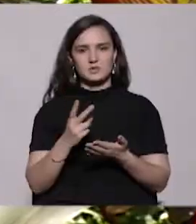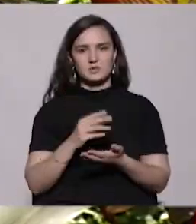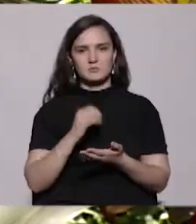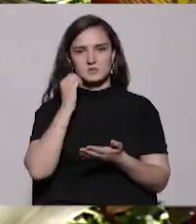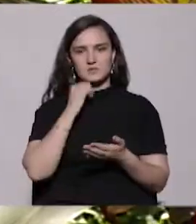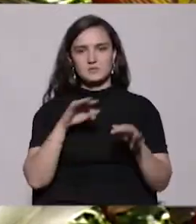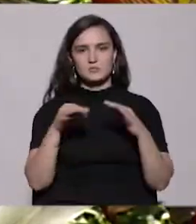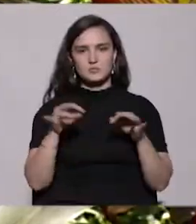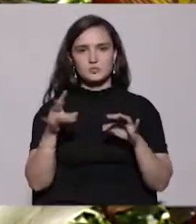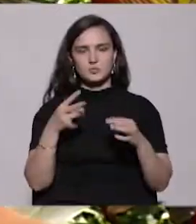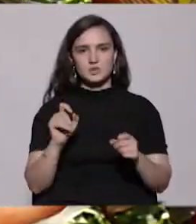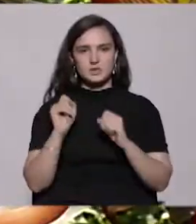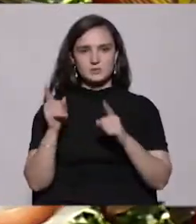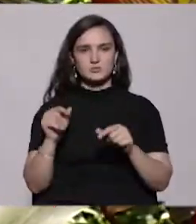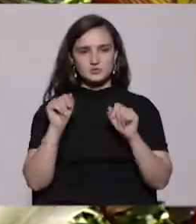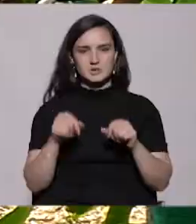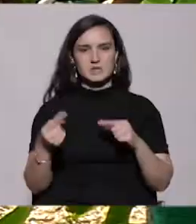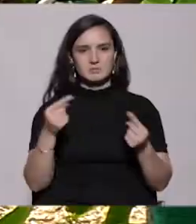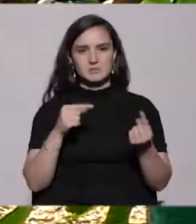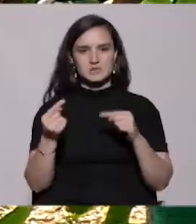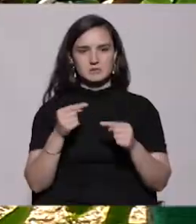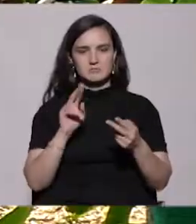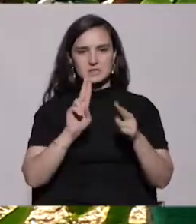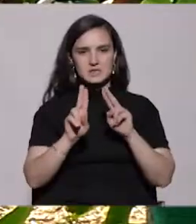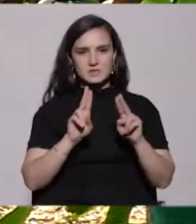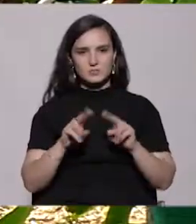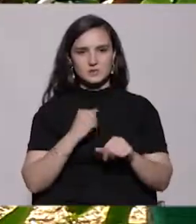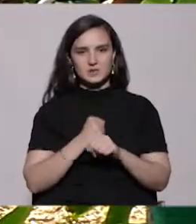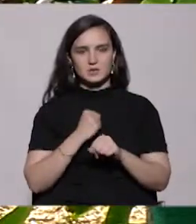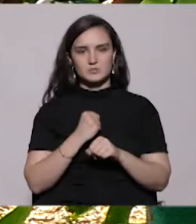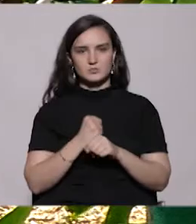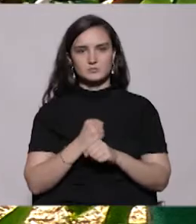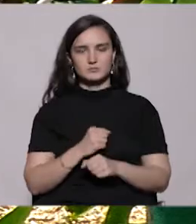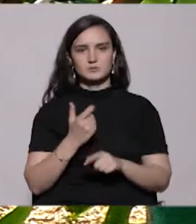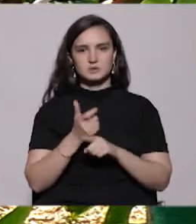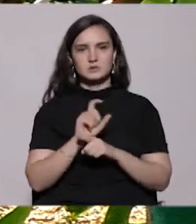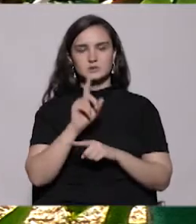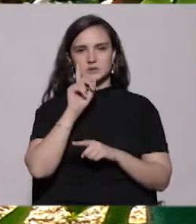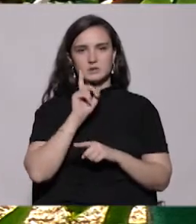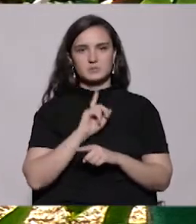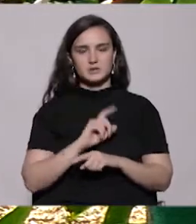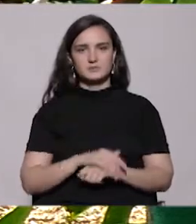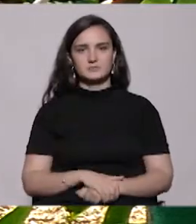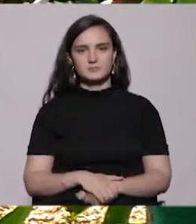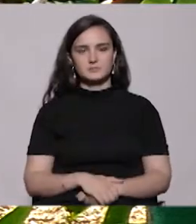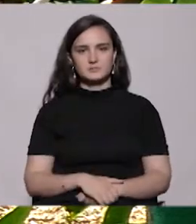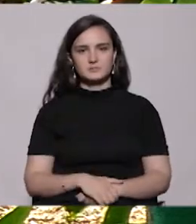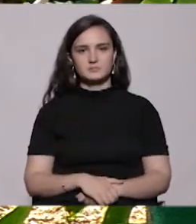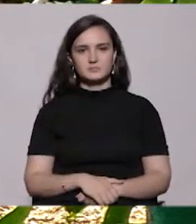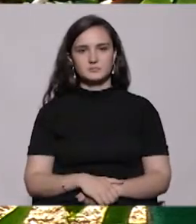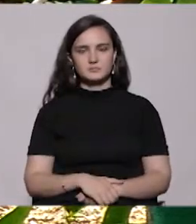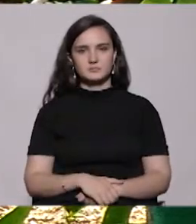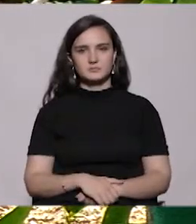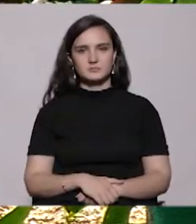ძველ ფურცლებს, ნუ გადააგდეთ, შეგიძლიათ ერთმანეთზე მიაწებოთ, მოაწებოთ და ძალიან გემრიელი,